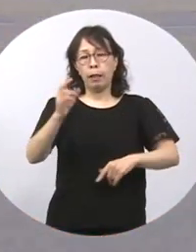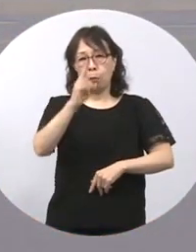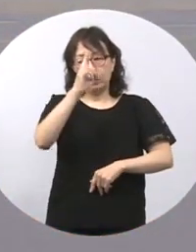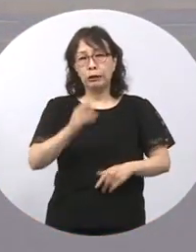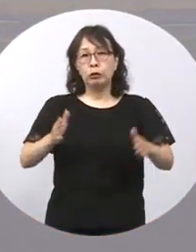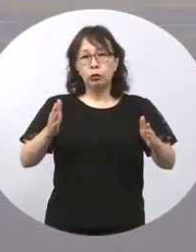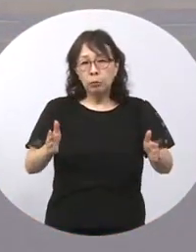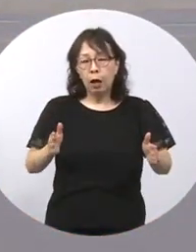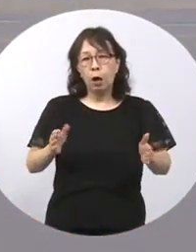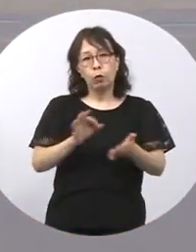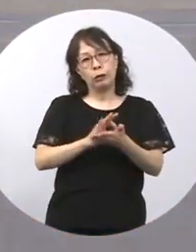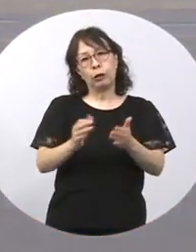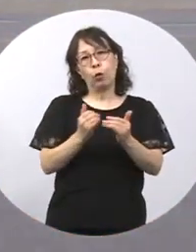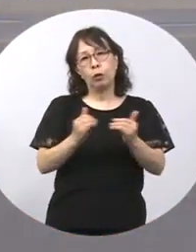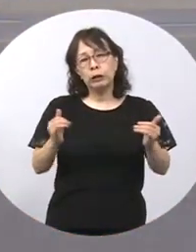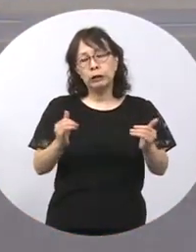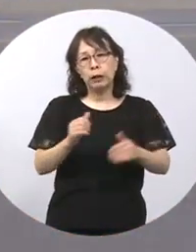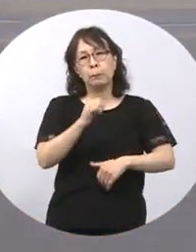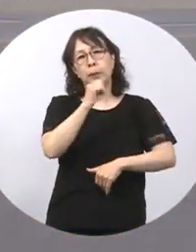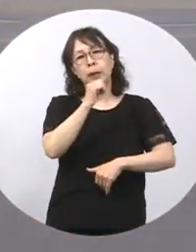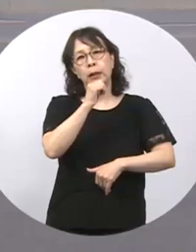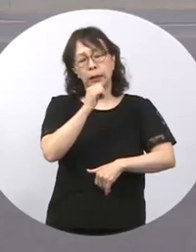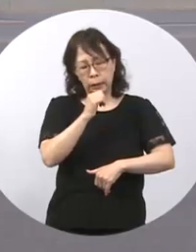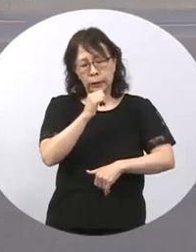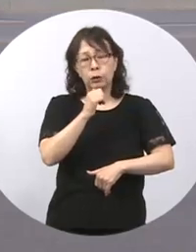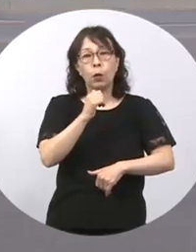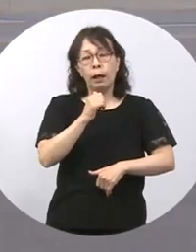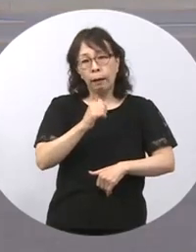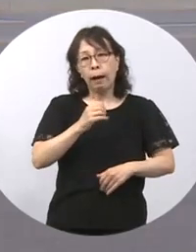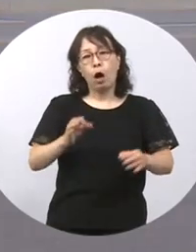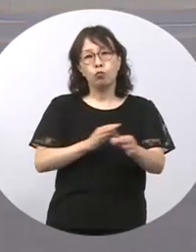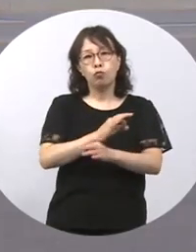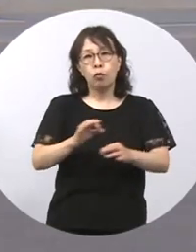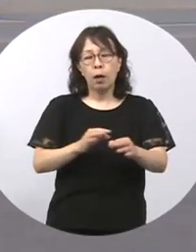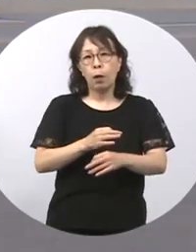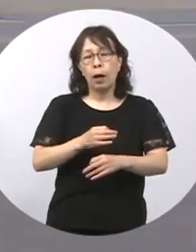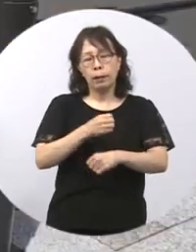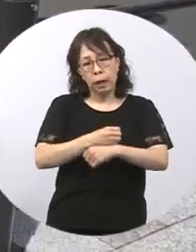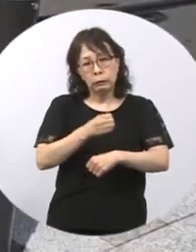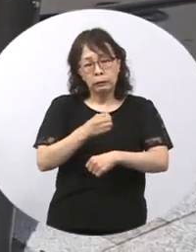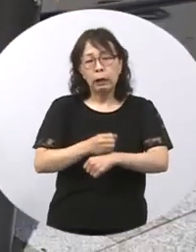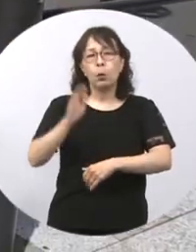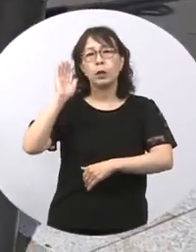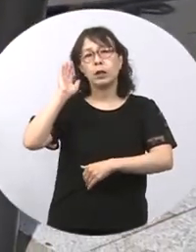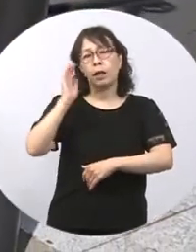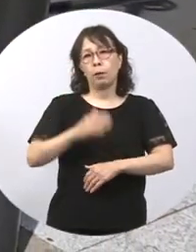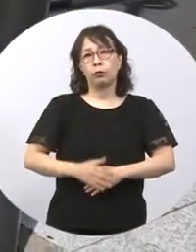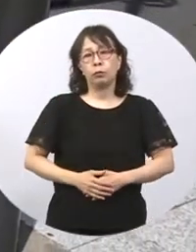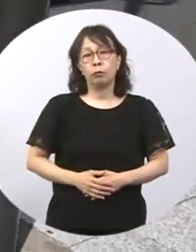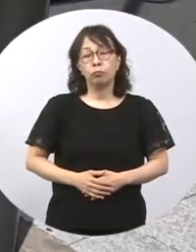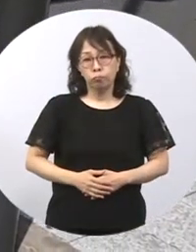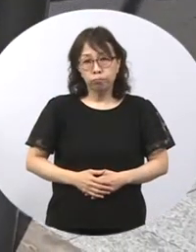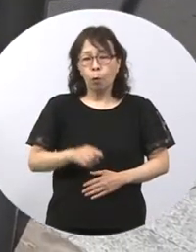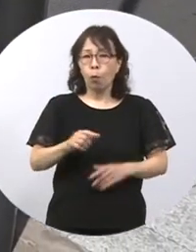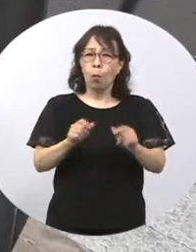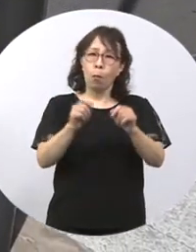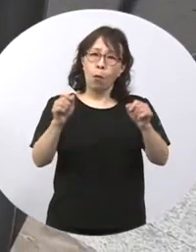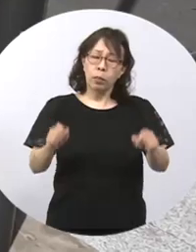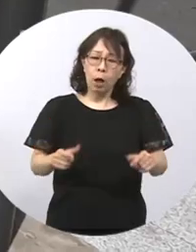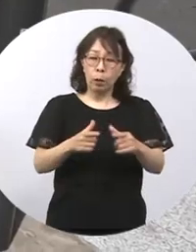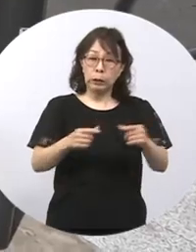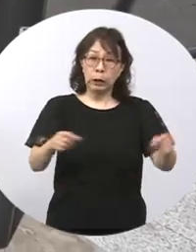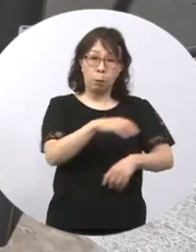間の利用者が少なく、それが運営を圧迫していると聞いています。 この問題は全国的に